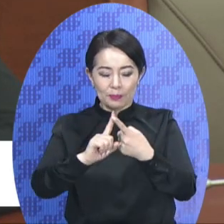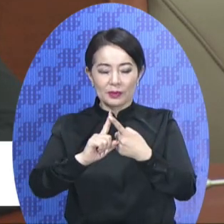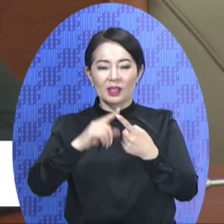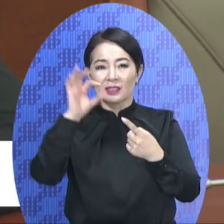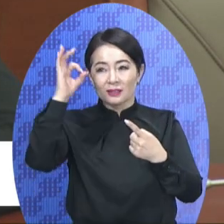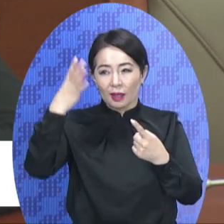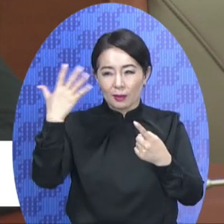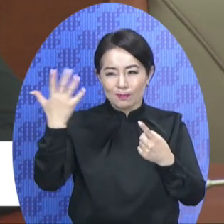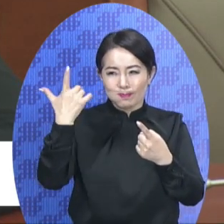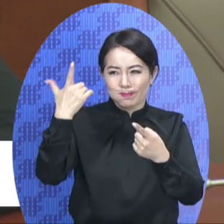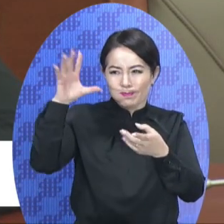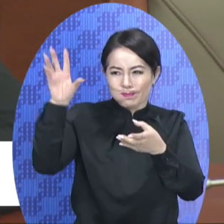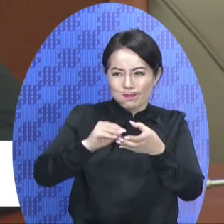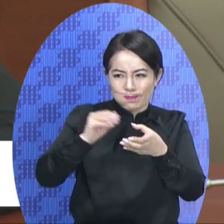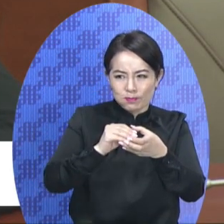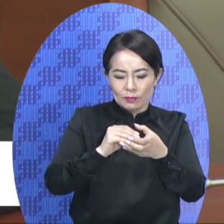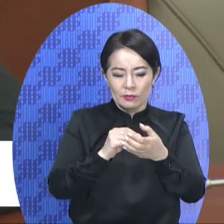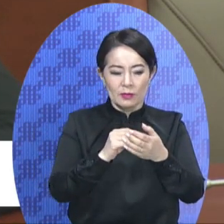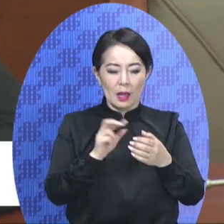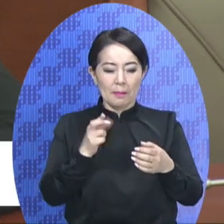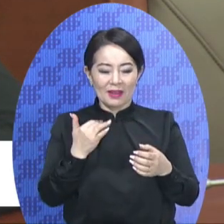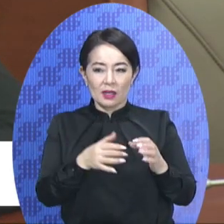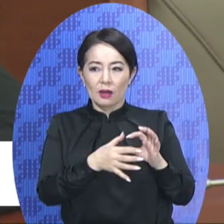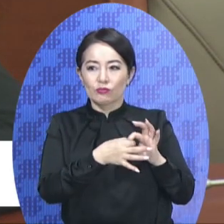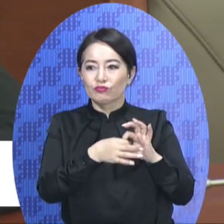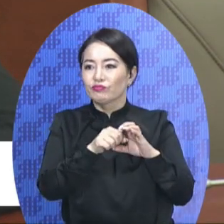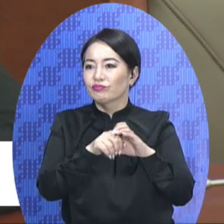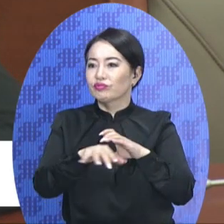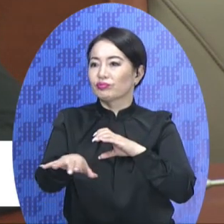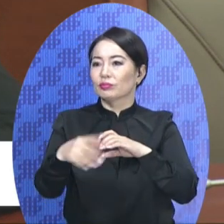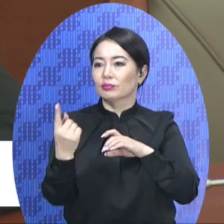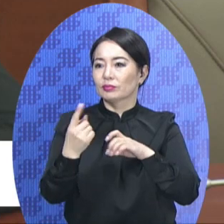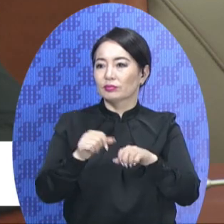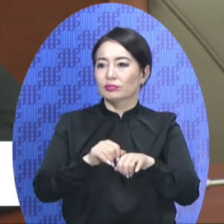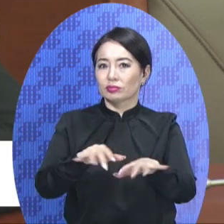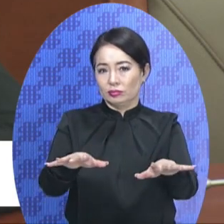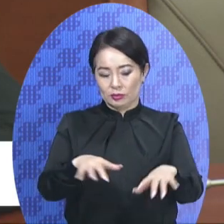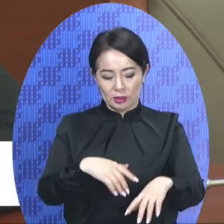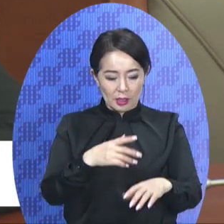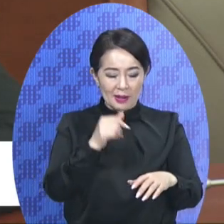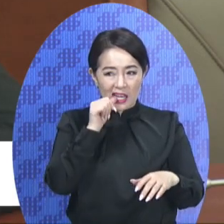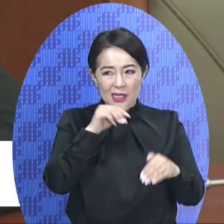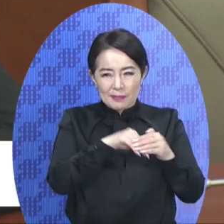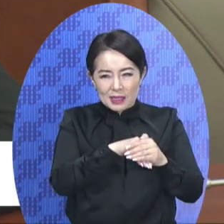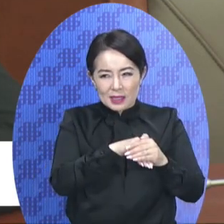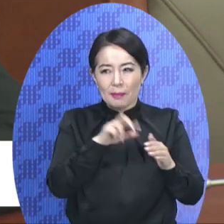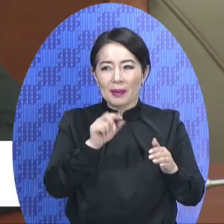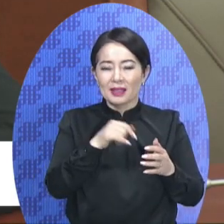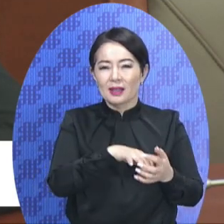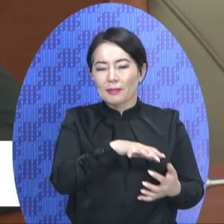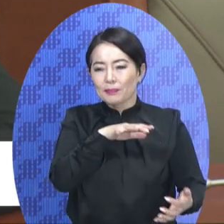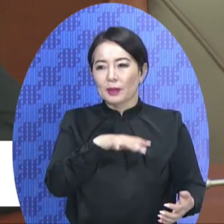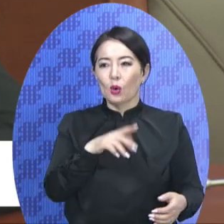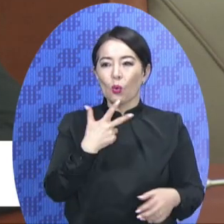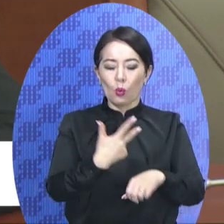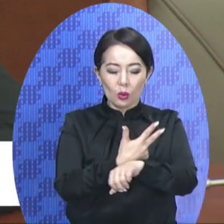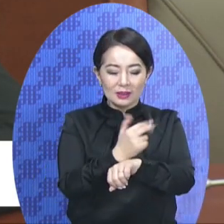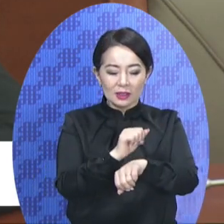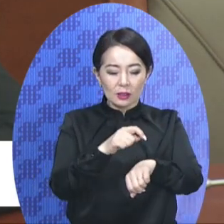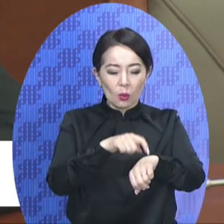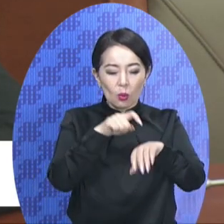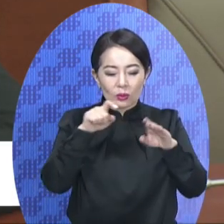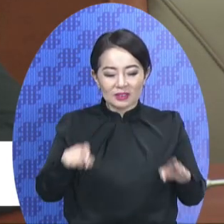яг оргил ачааллын үед батарейнаас авчна. Энэ батарей 3 цагийн хугацаанд бол одоо 100 мегаваттыг нийлүүлэх боломжтой